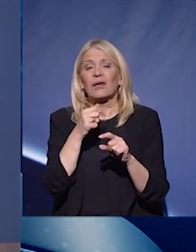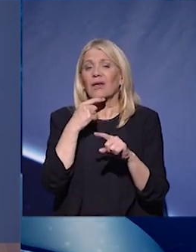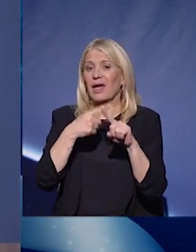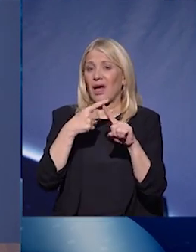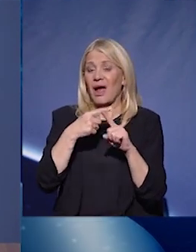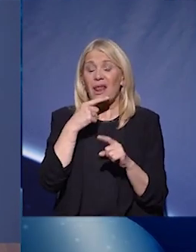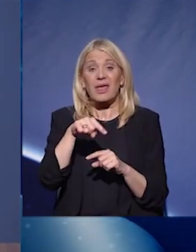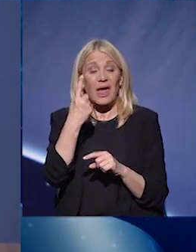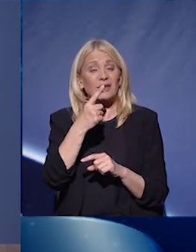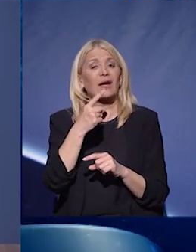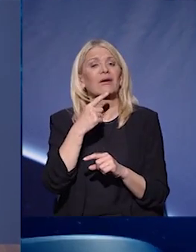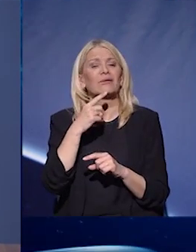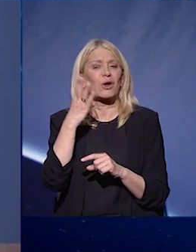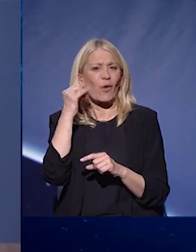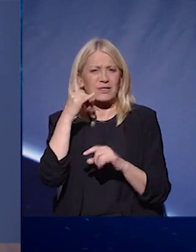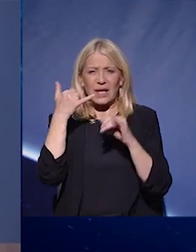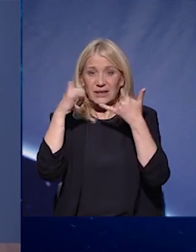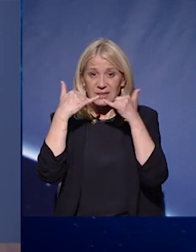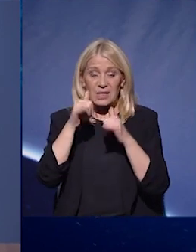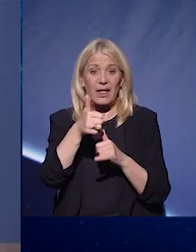1 Novosadskog sajma